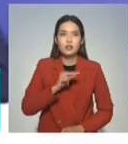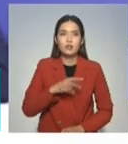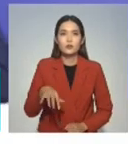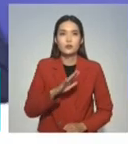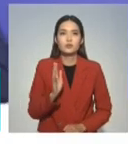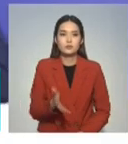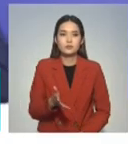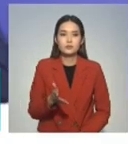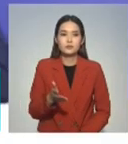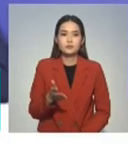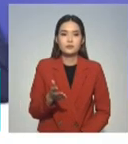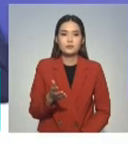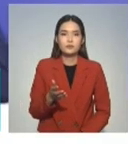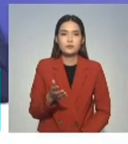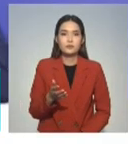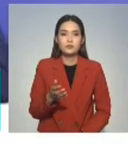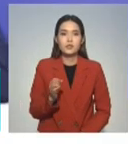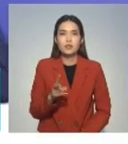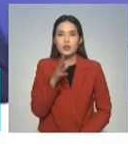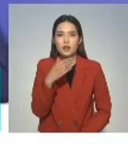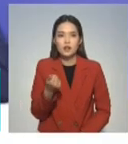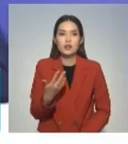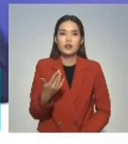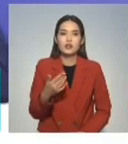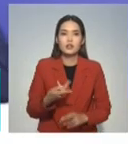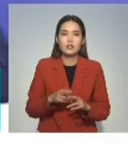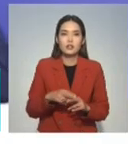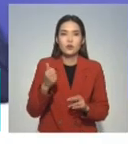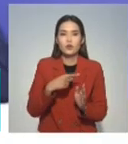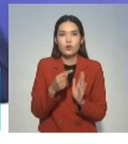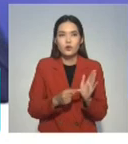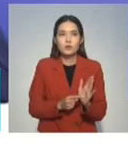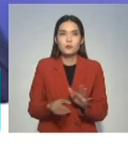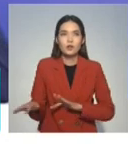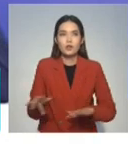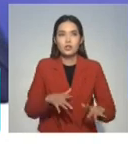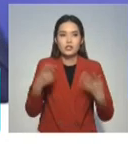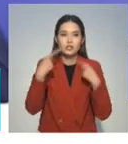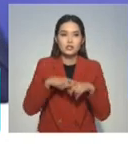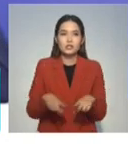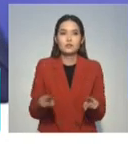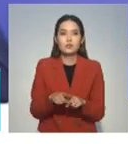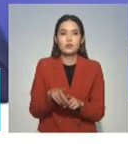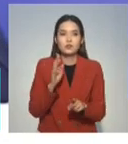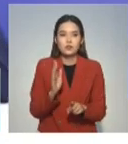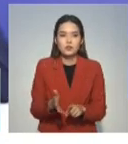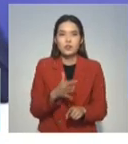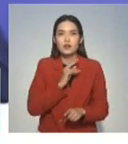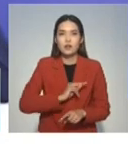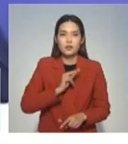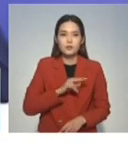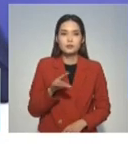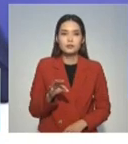Будем как раз таки выявлять именно вопросы стабилизации цен. А также будем проводить различные работы по